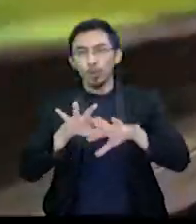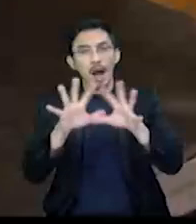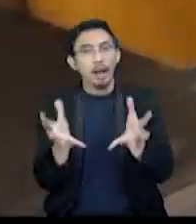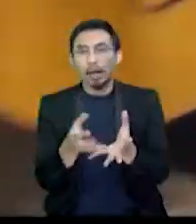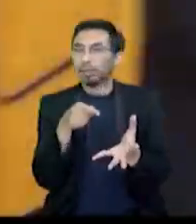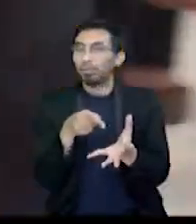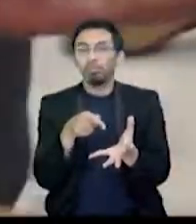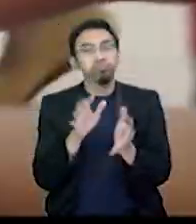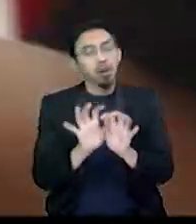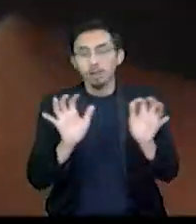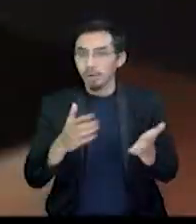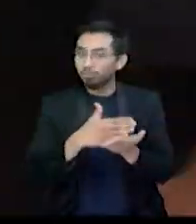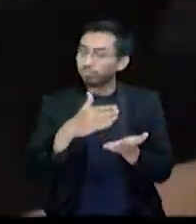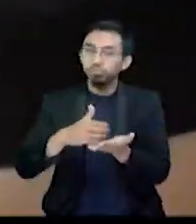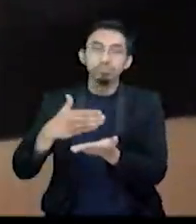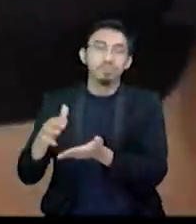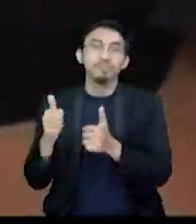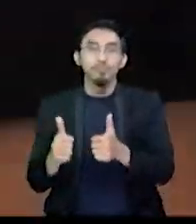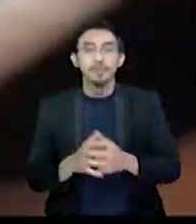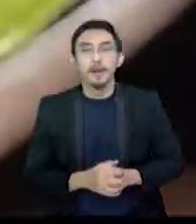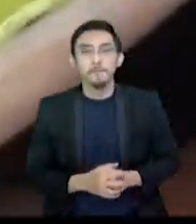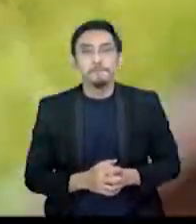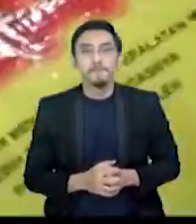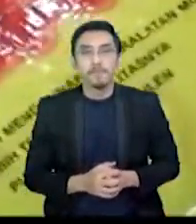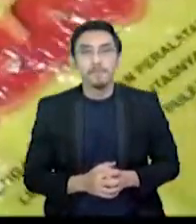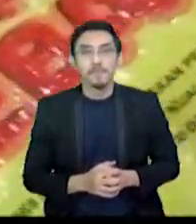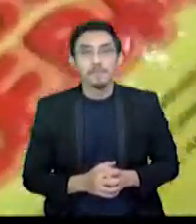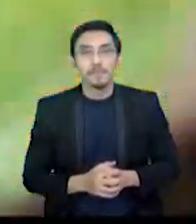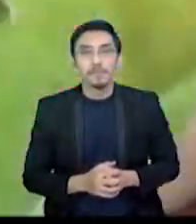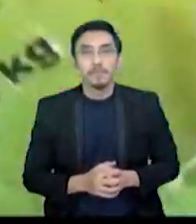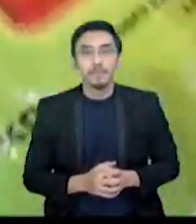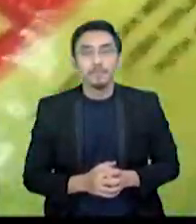Dari Makassar, Sulawesi Selatan, Julius Finn, iNews, melaporkan.